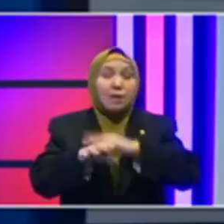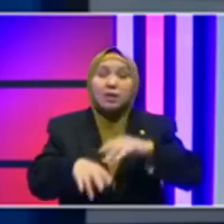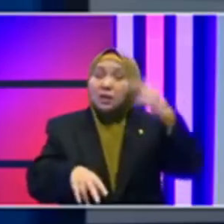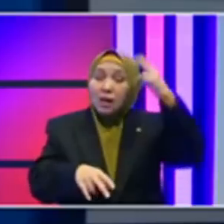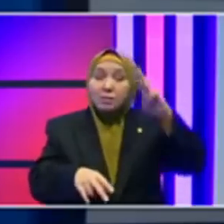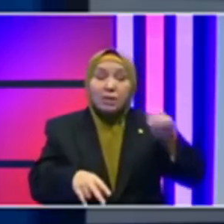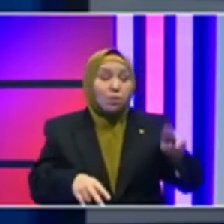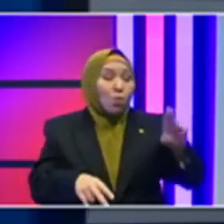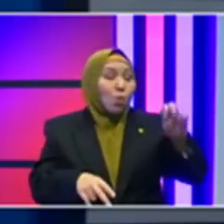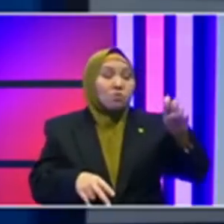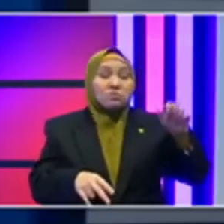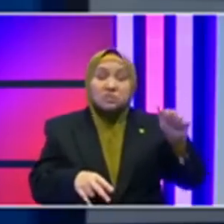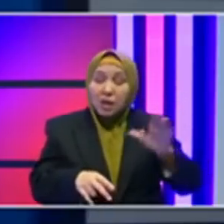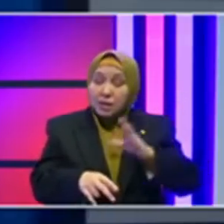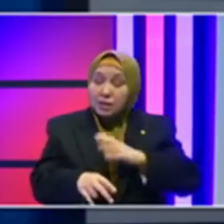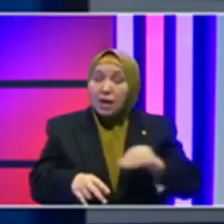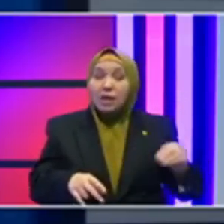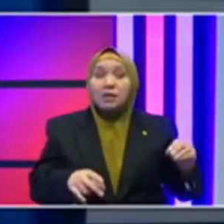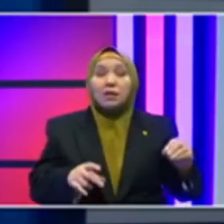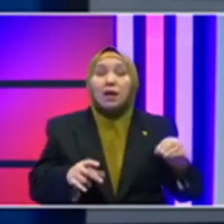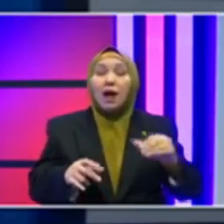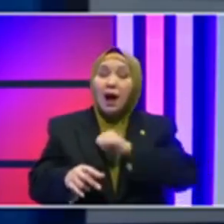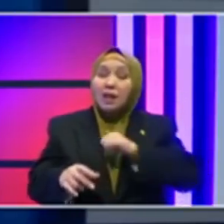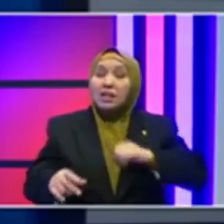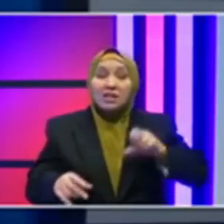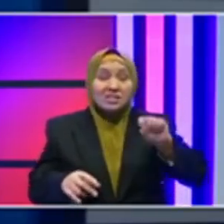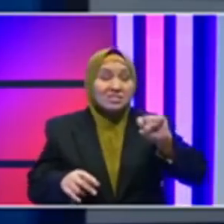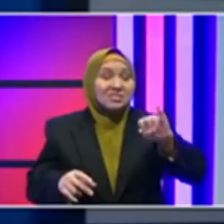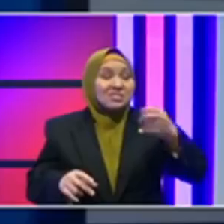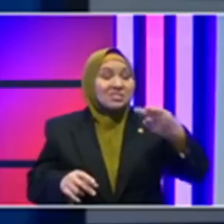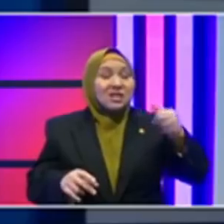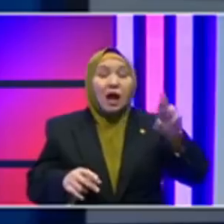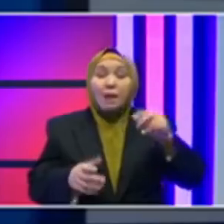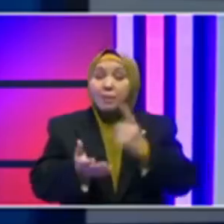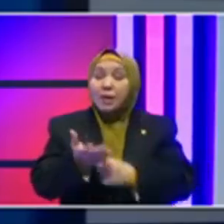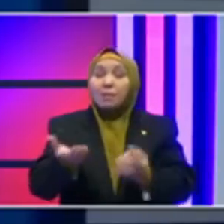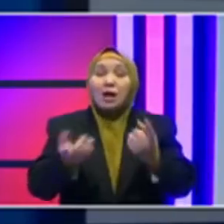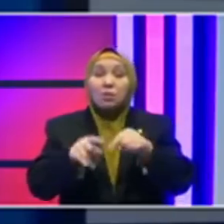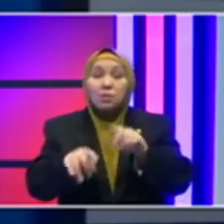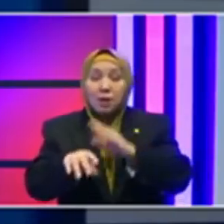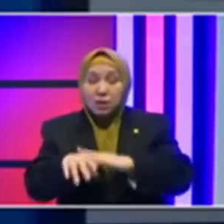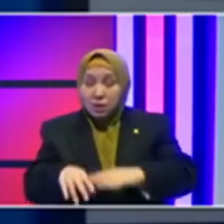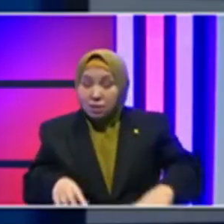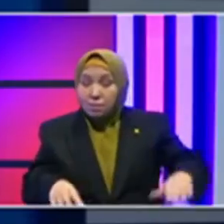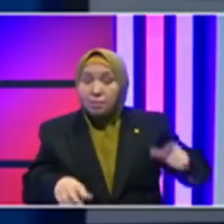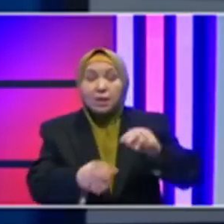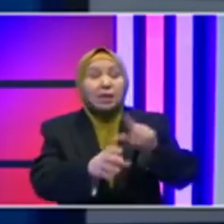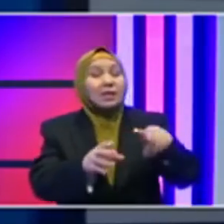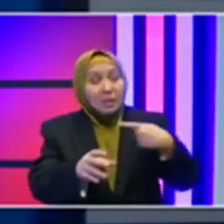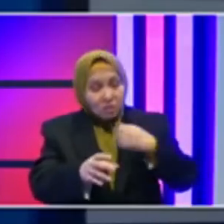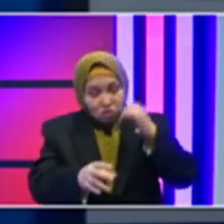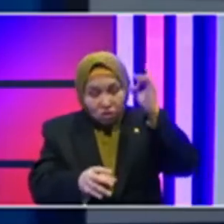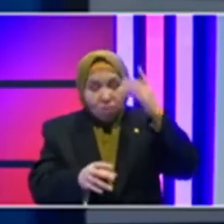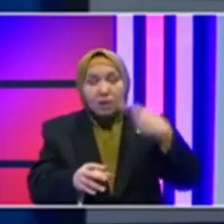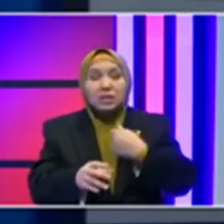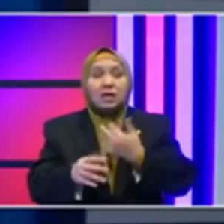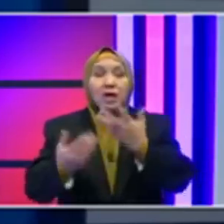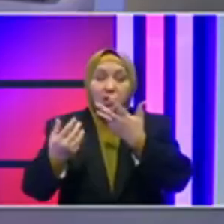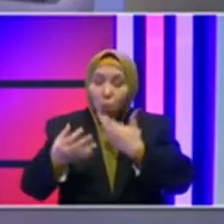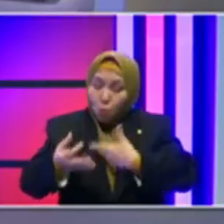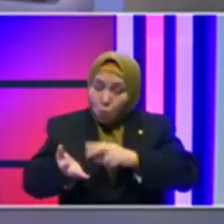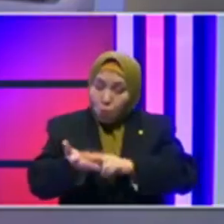Alaihissalam ahli sihir pula Apa yang akan berlaku kepada mereka insya Allah kita akan Uraikan selepas ini